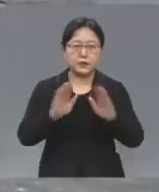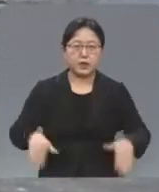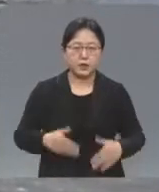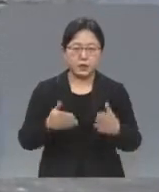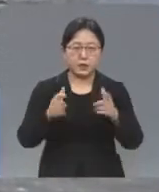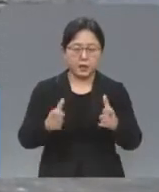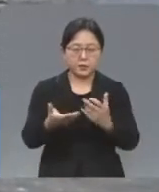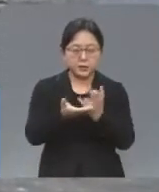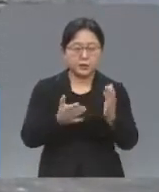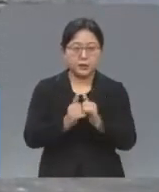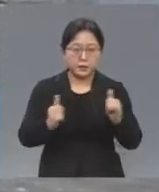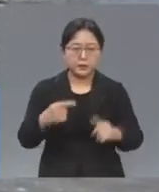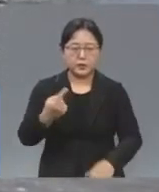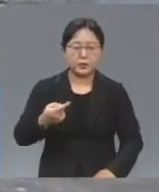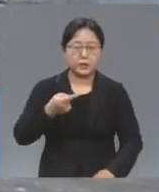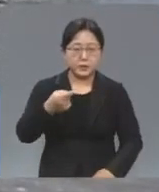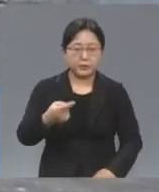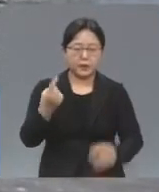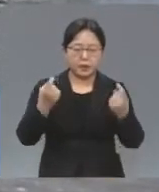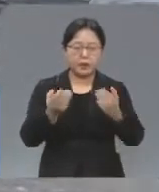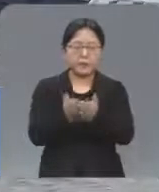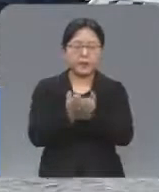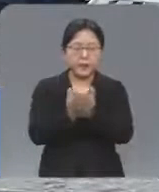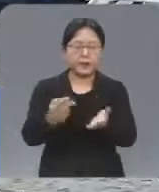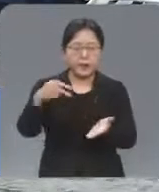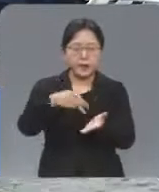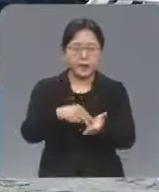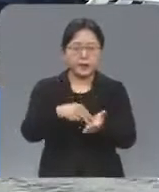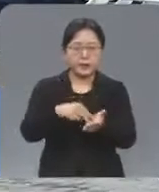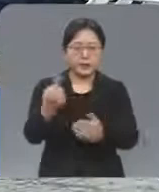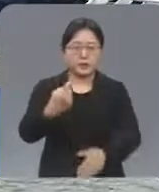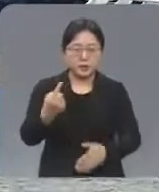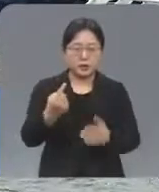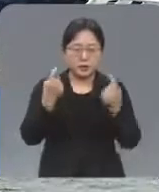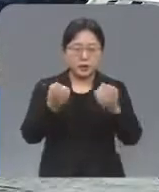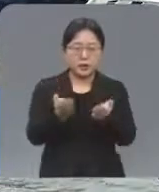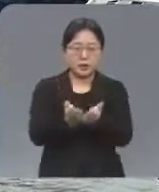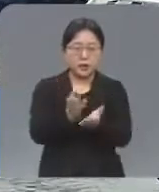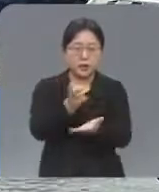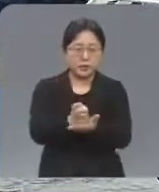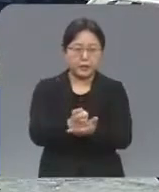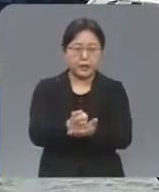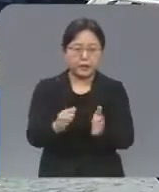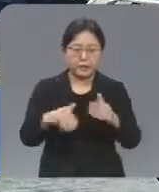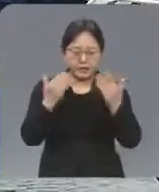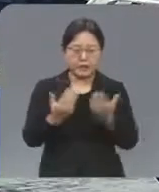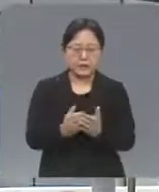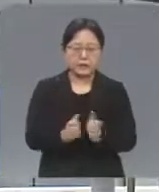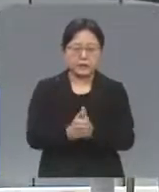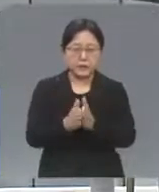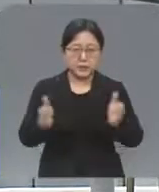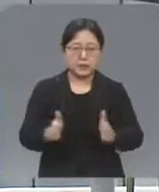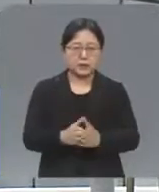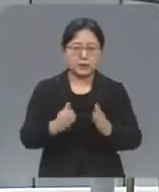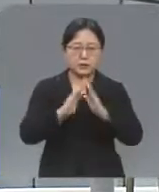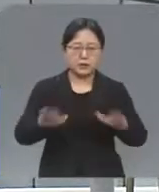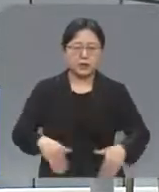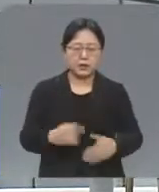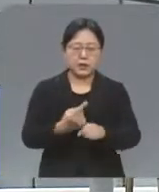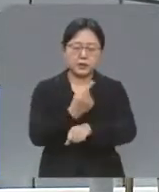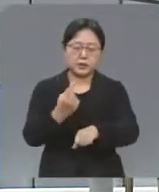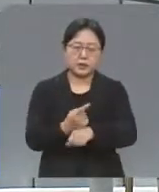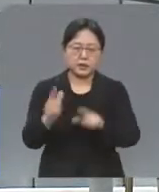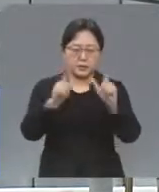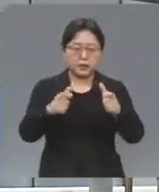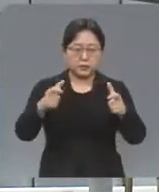전남섬 주민들이 1,000원만 내면 여객선을 탈 수 있는 1,000원 여객선 제도가 전면 확대됩니다. 전라남도는 1시간 이내